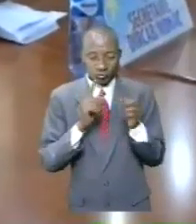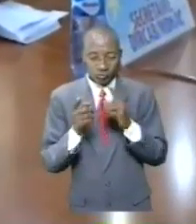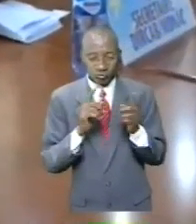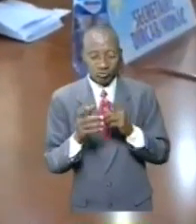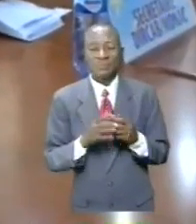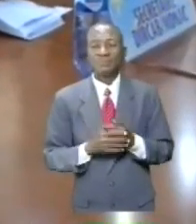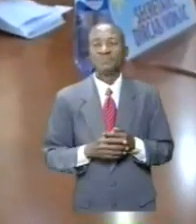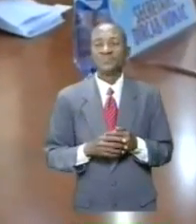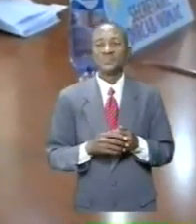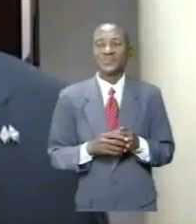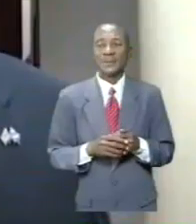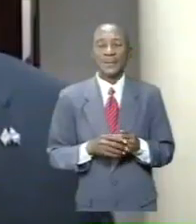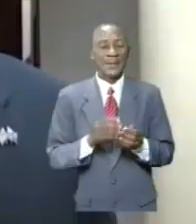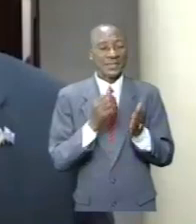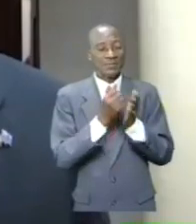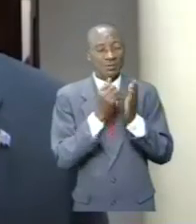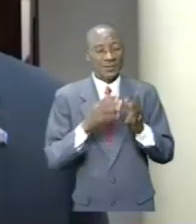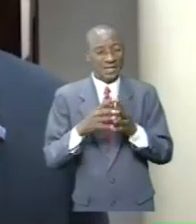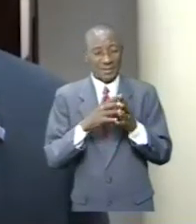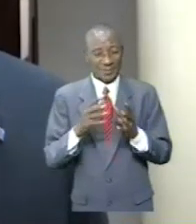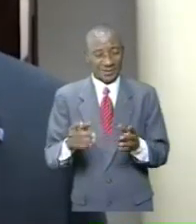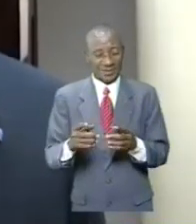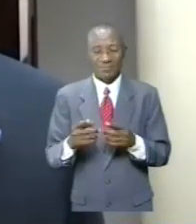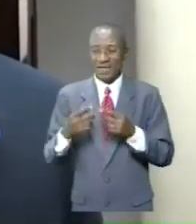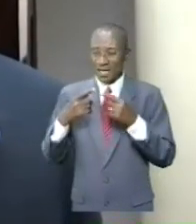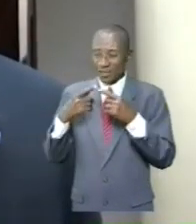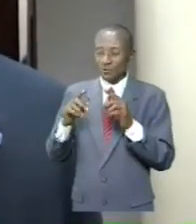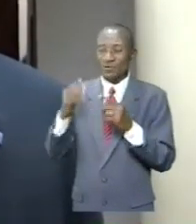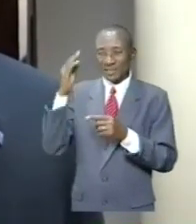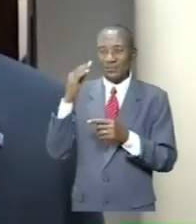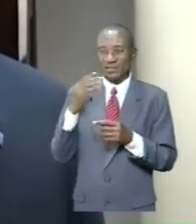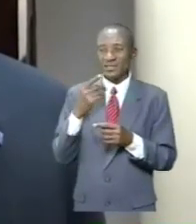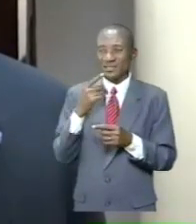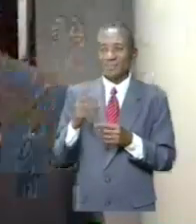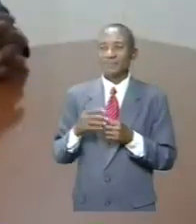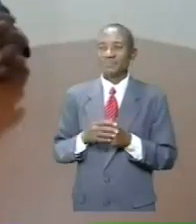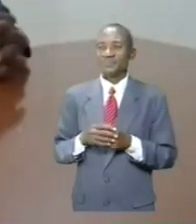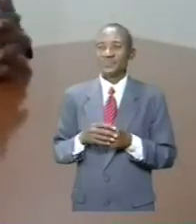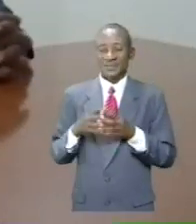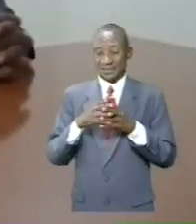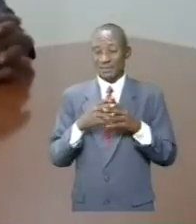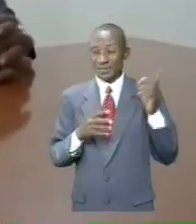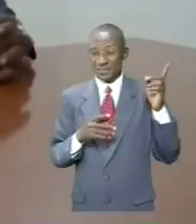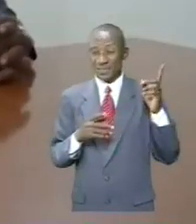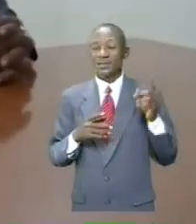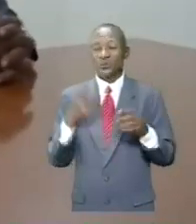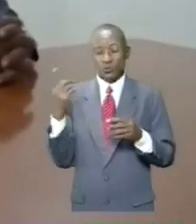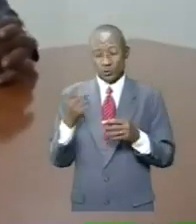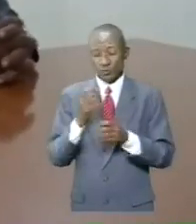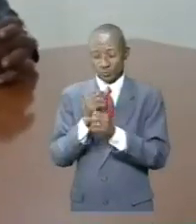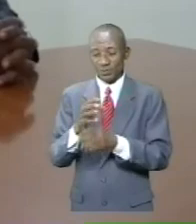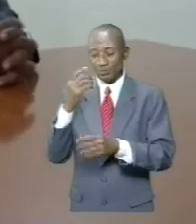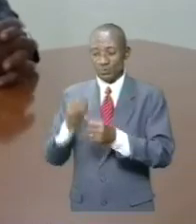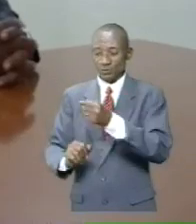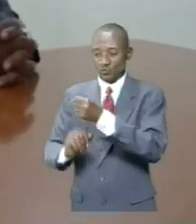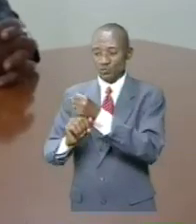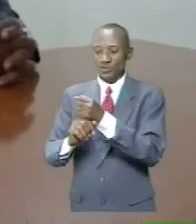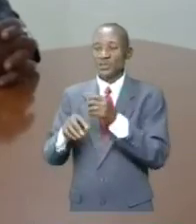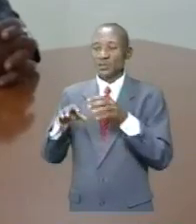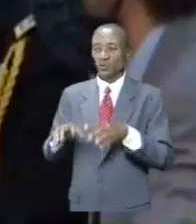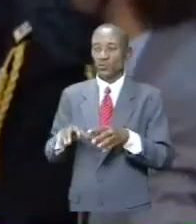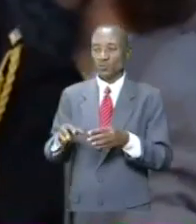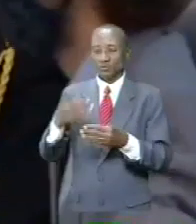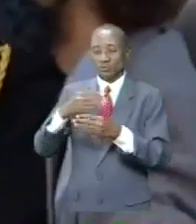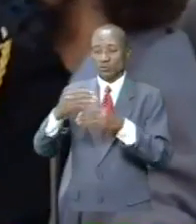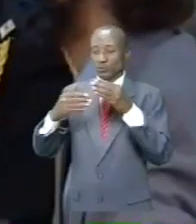diplomate américain a rassuré le chef de l'outil de défense de la détermination de l'administration Trump d'appuyer le FARDC dans la construction des casernes et